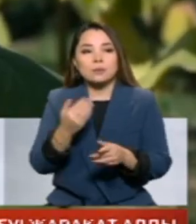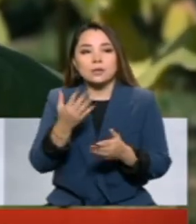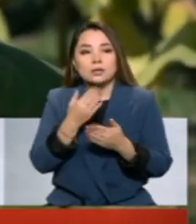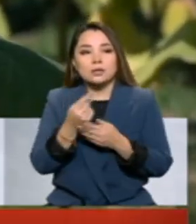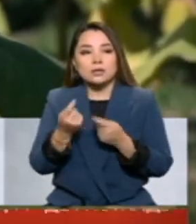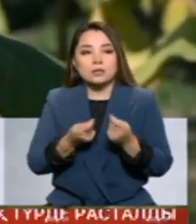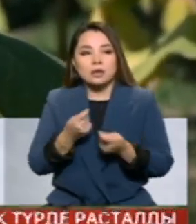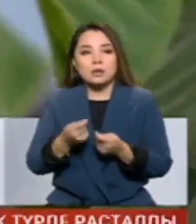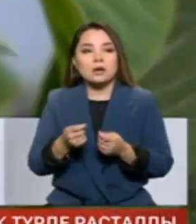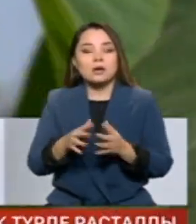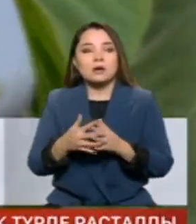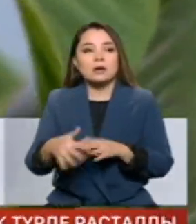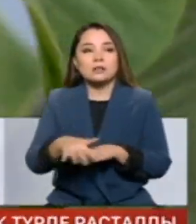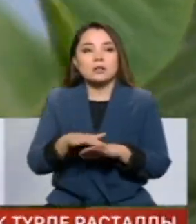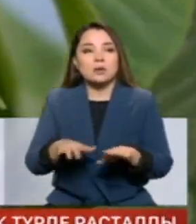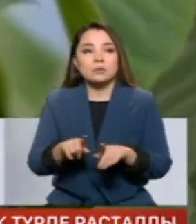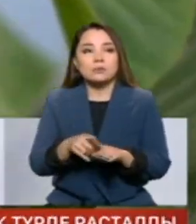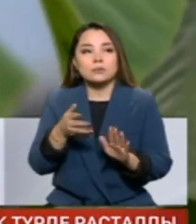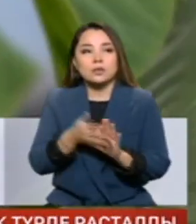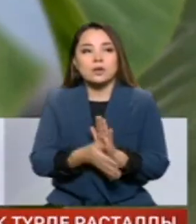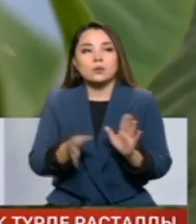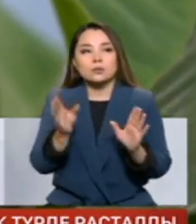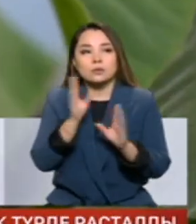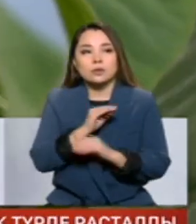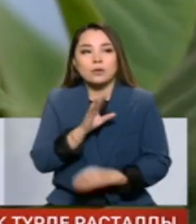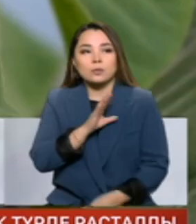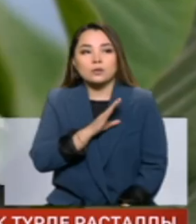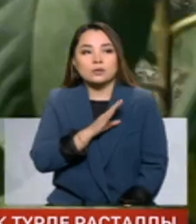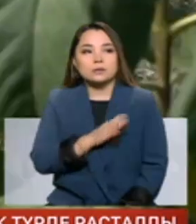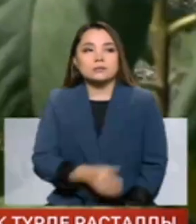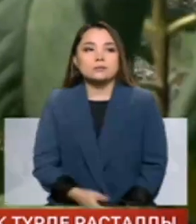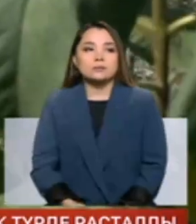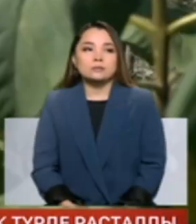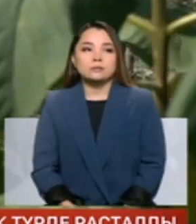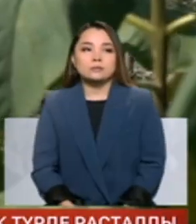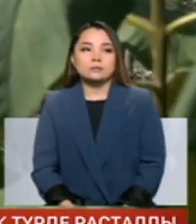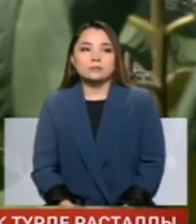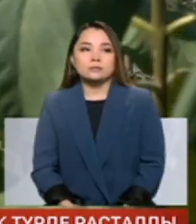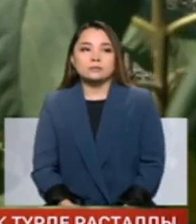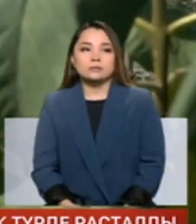дарақтарын ауласына жерсіндіріп үлгерген. Данияр Әлімқұл, Ғани Айдарқұл, Қазақстан ұлттық арнасы.